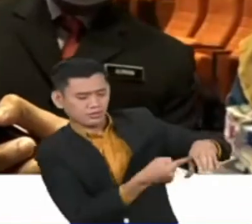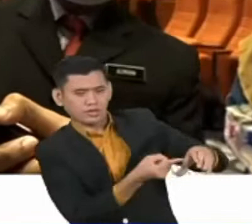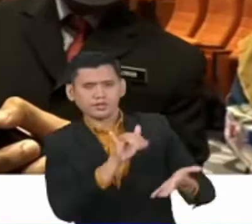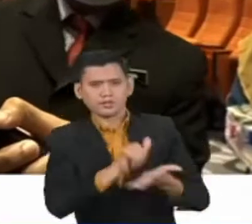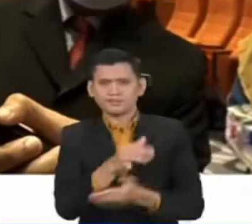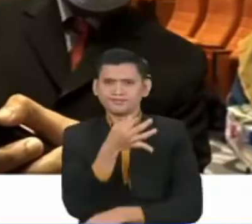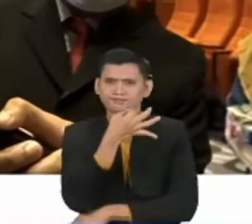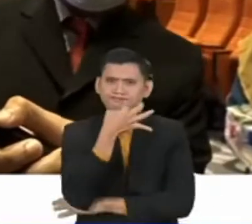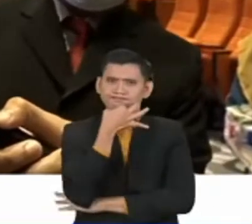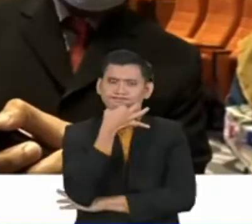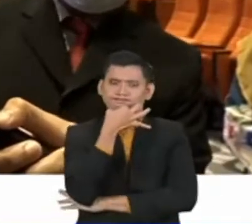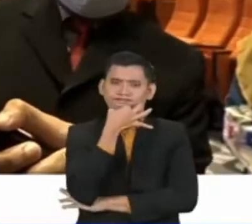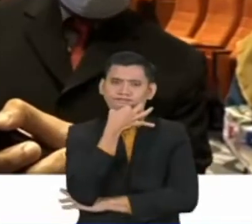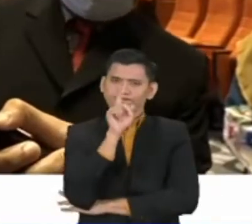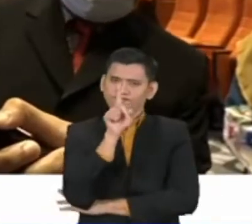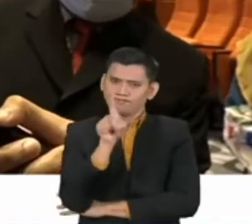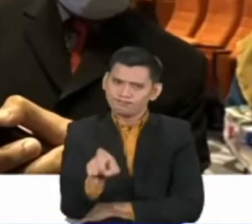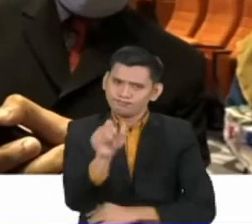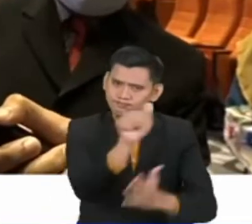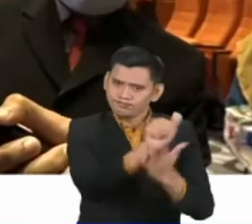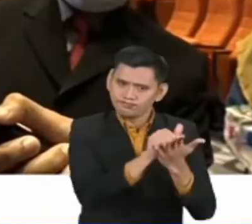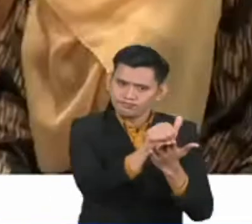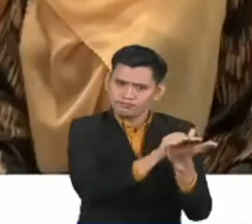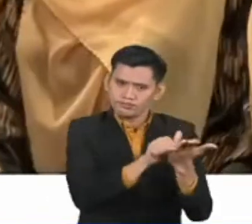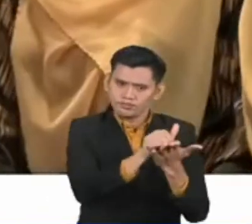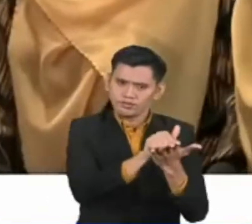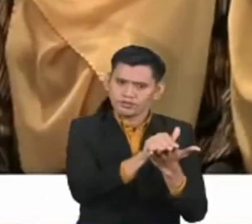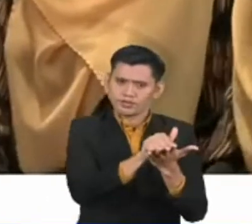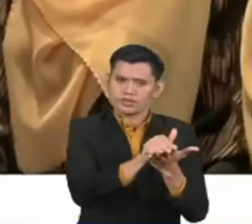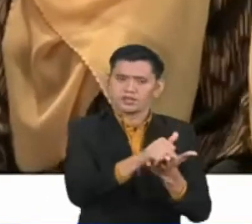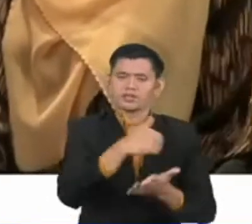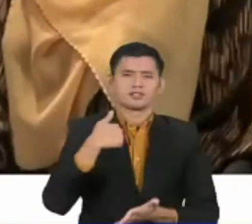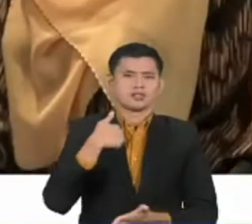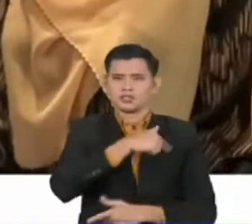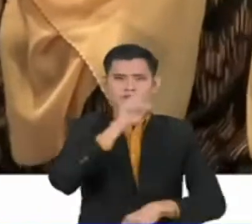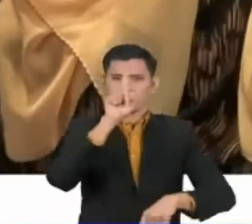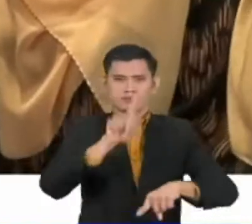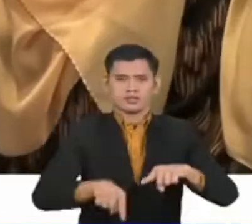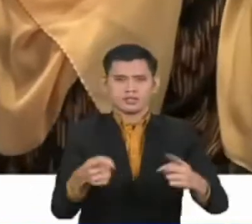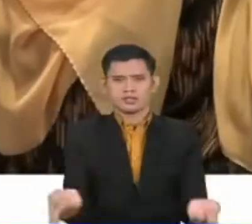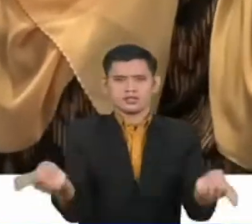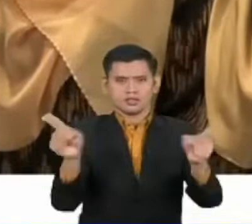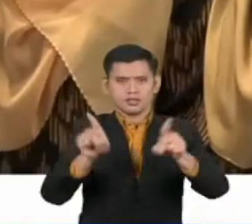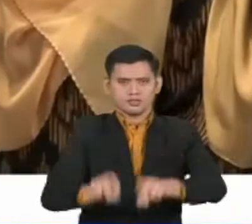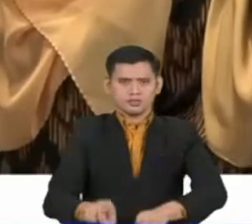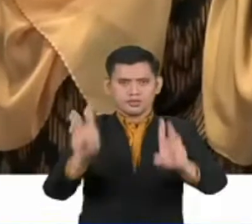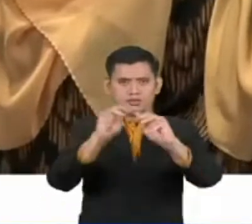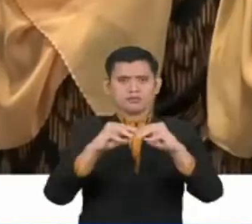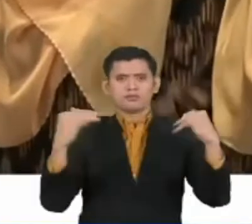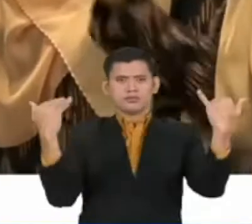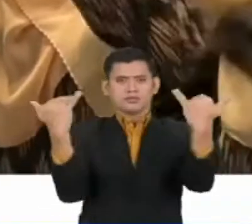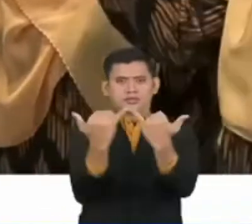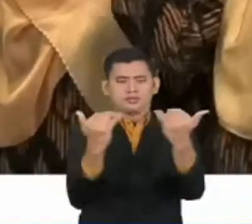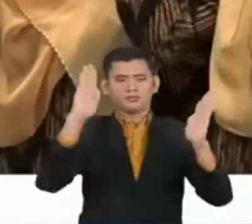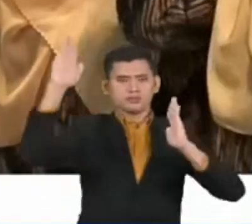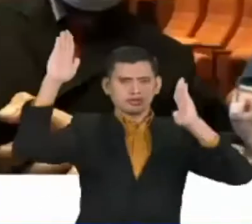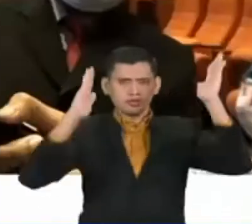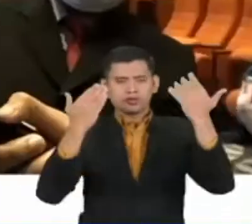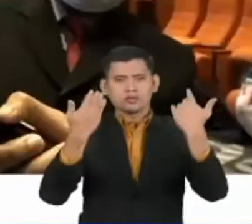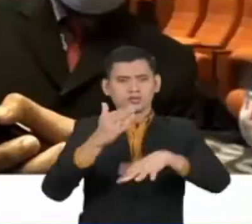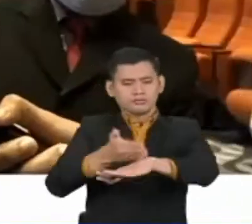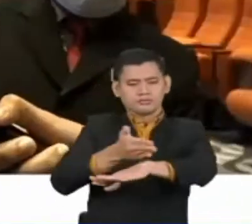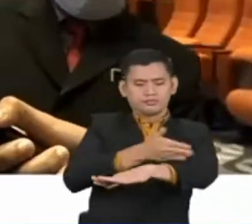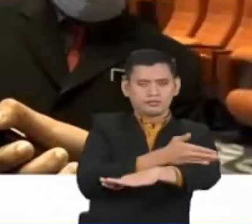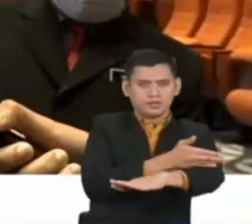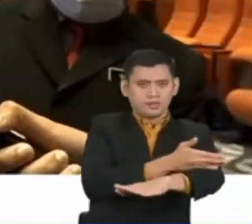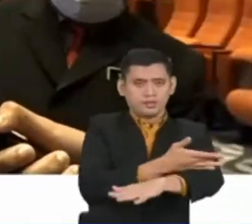pelik. Kan? Nasihat saya, benda-benda seperti itu letak sepatutnya berlaku kepada masyarakat Malaysia yang saya rasa advance, masyarakat